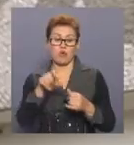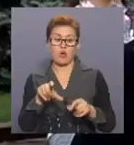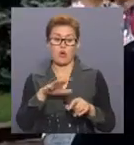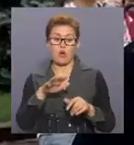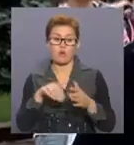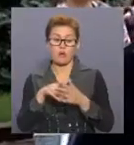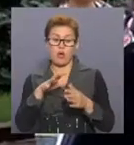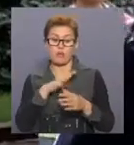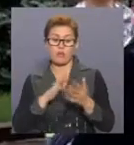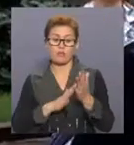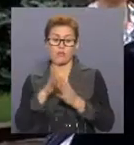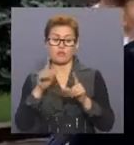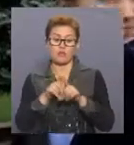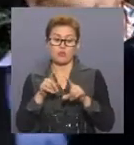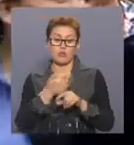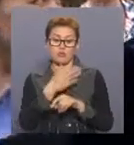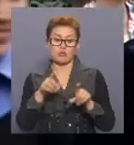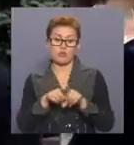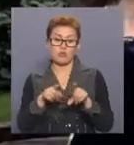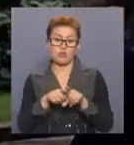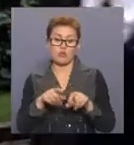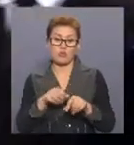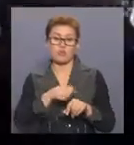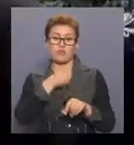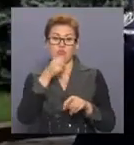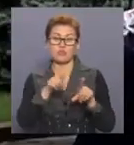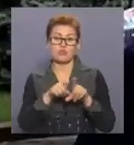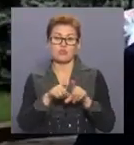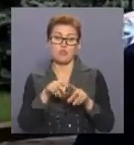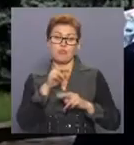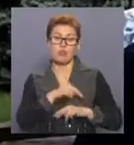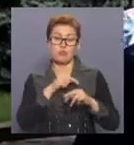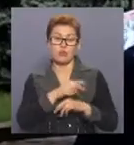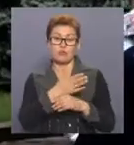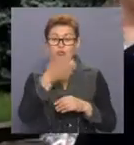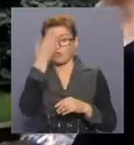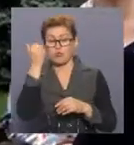күнге бізді жеткізген біздің аға буынның, яғни еңбектерін біз ұмытпауымыз керек.